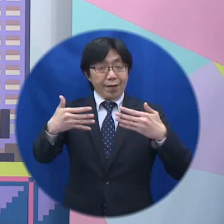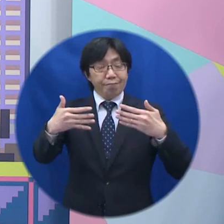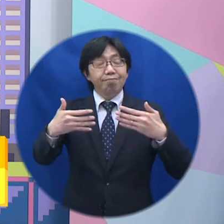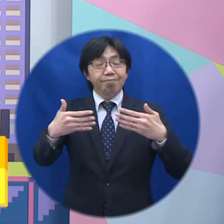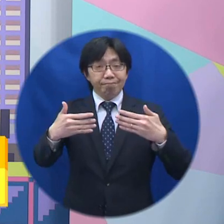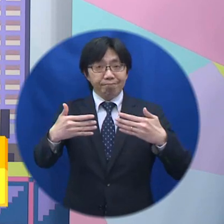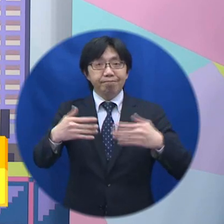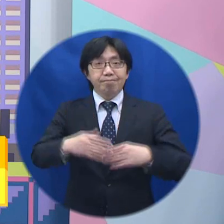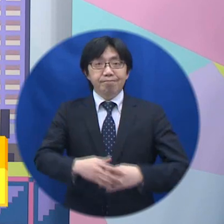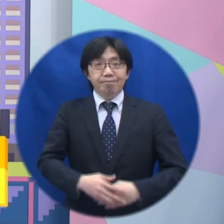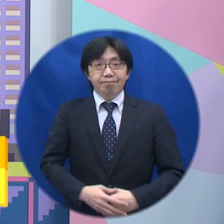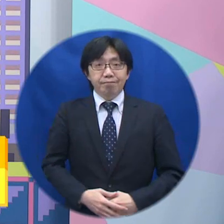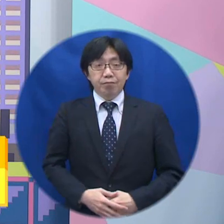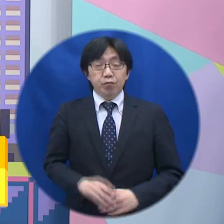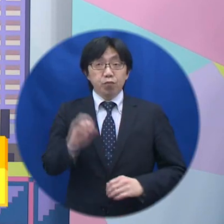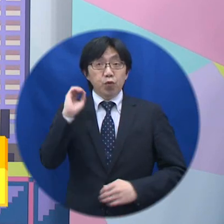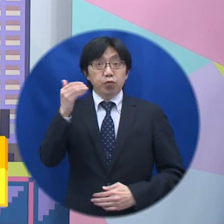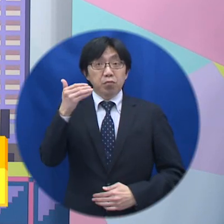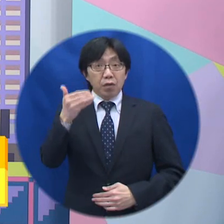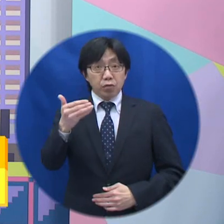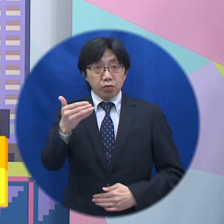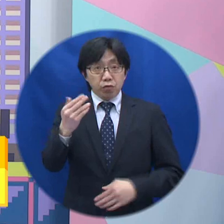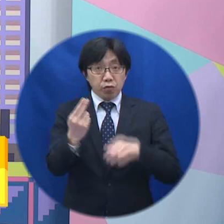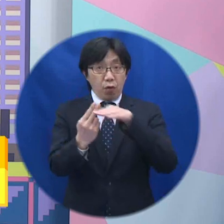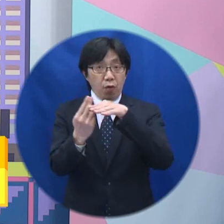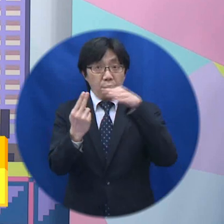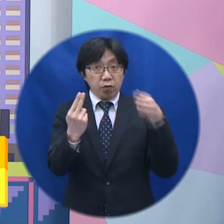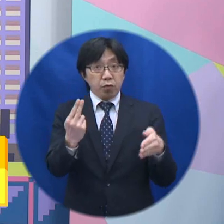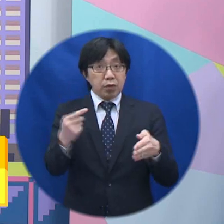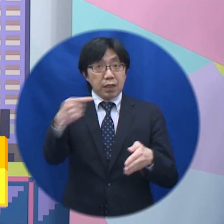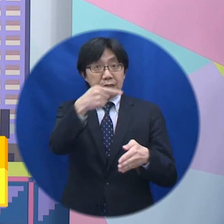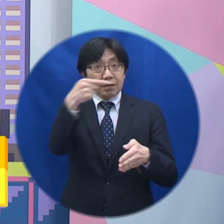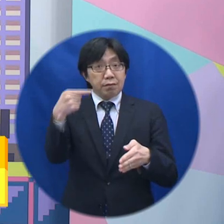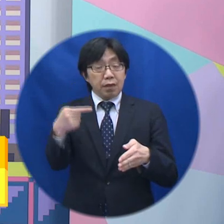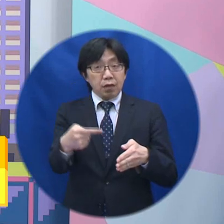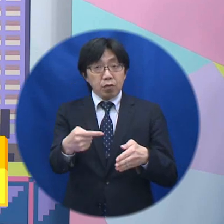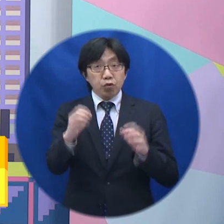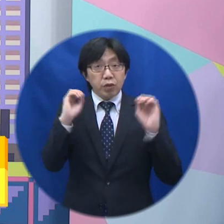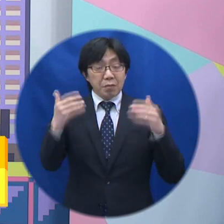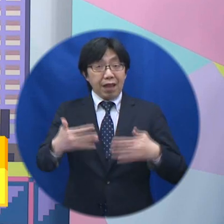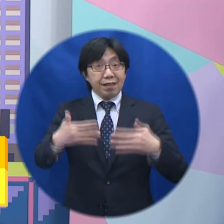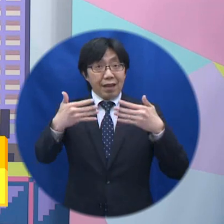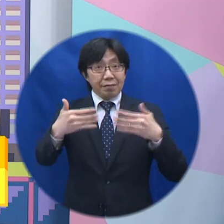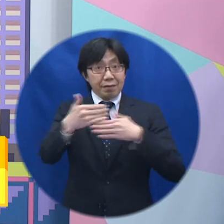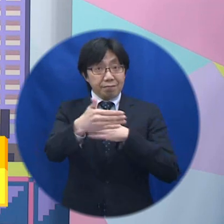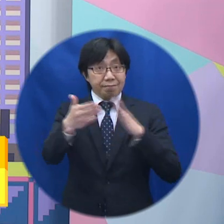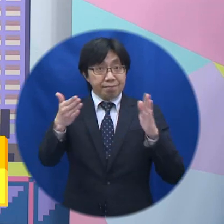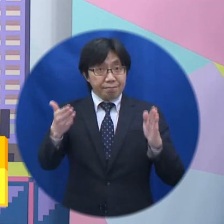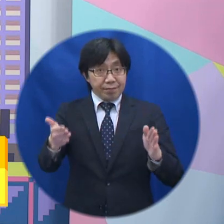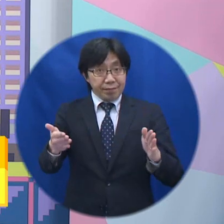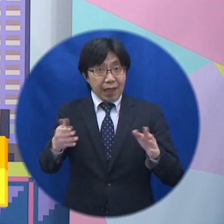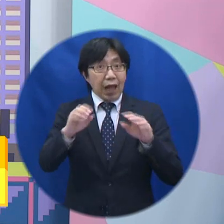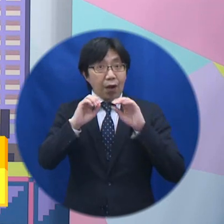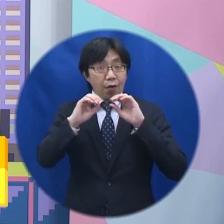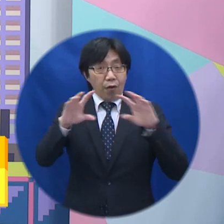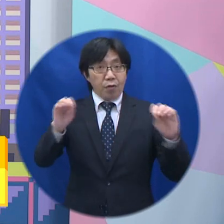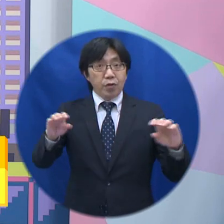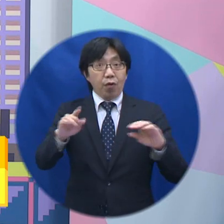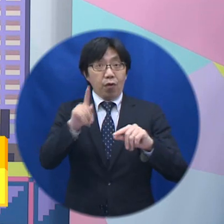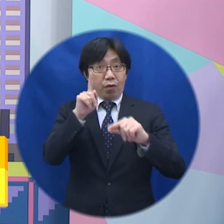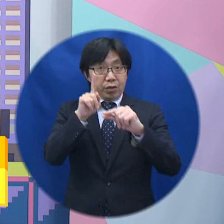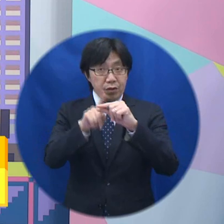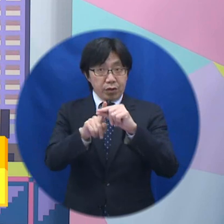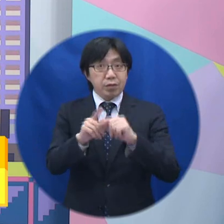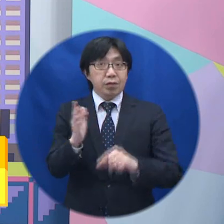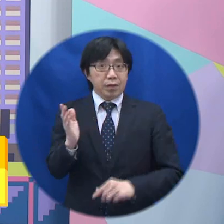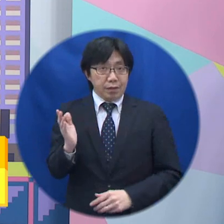。豊島区本庁舎1階の豊島テレビエコミューゼタウンスタジオから